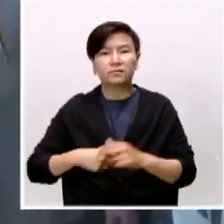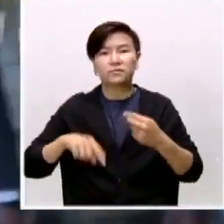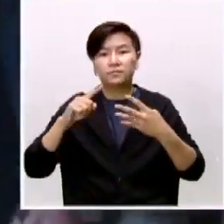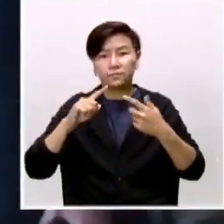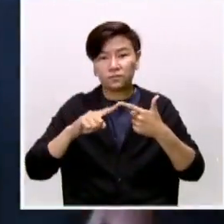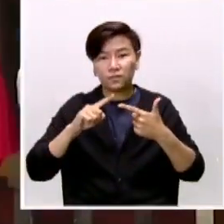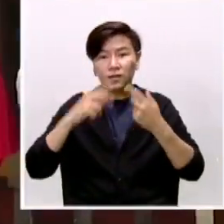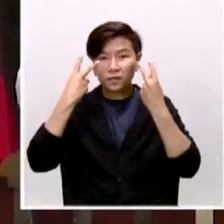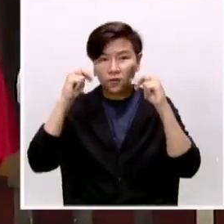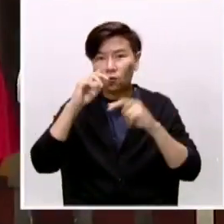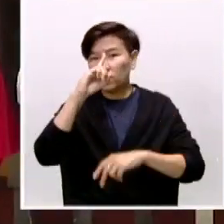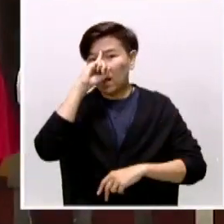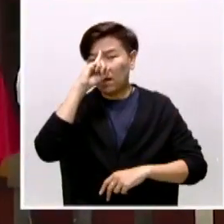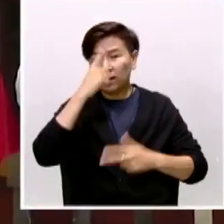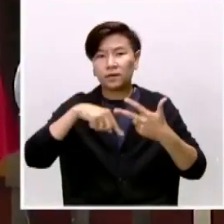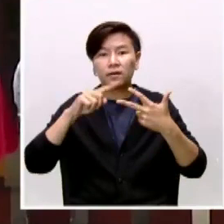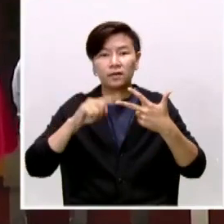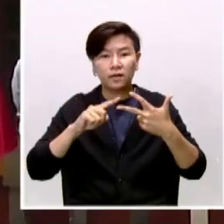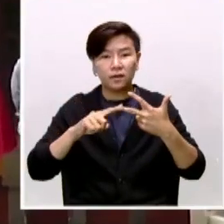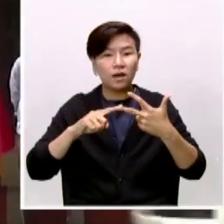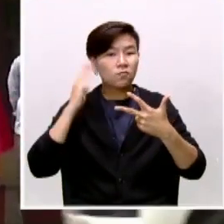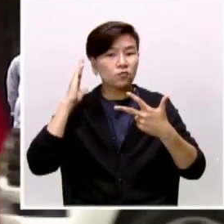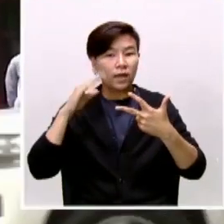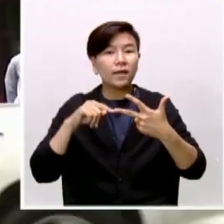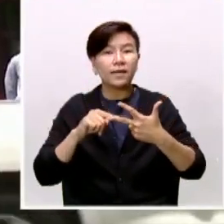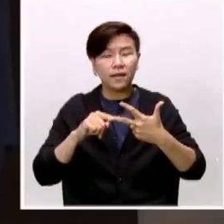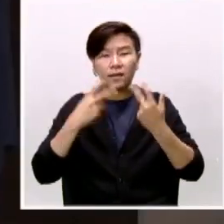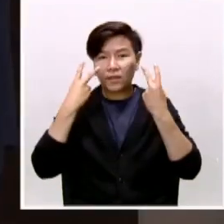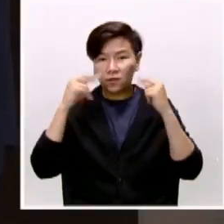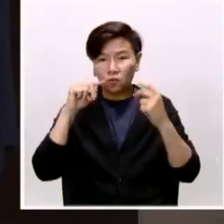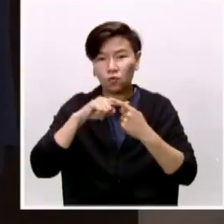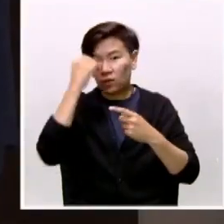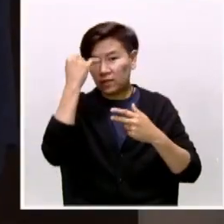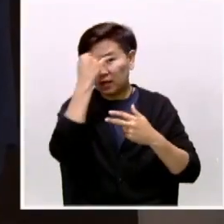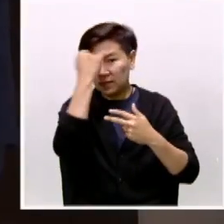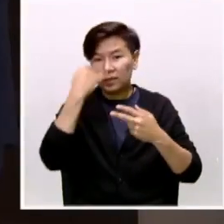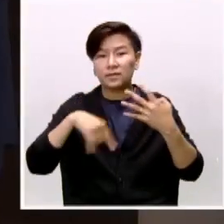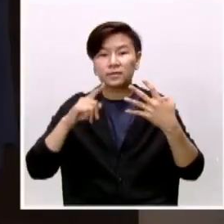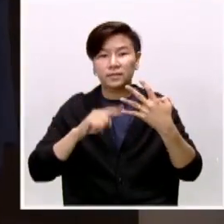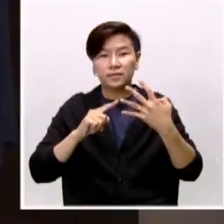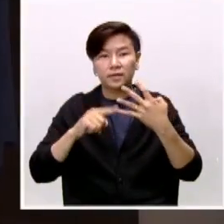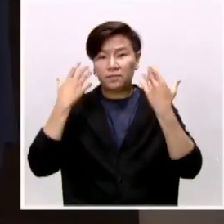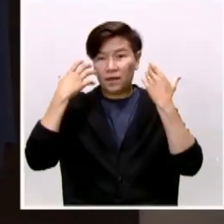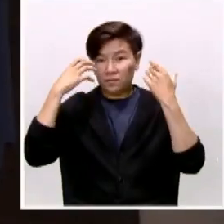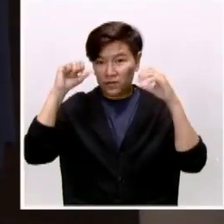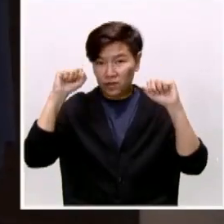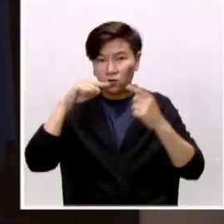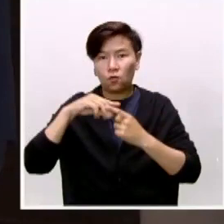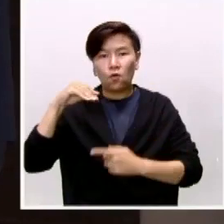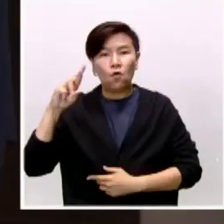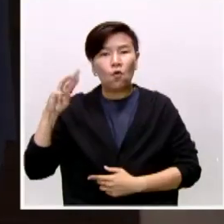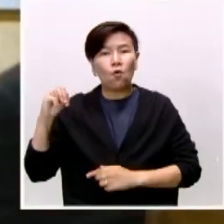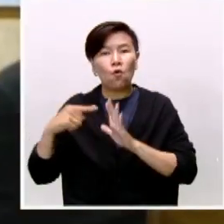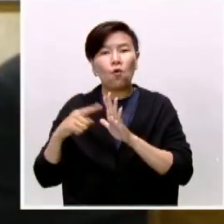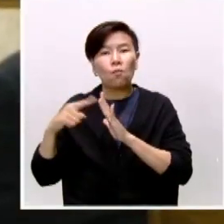ลส์นายกรัฐมนตรีเยอรมนีนายมาริโอดรากีนายกรัฐมนตรีอิตาลีและประธานาธิบดีคลาวส์โยฮานิสแห่